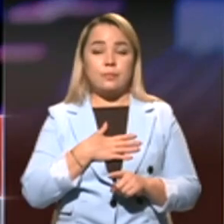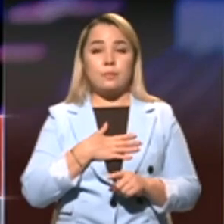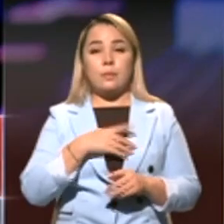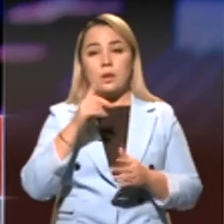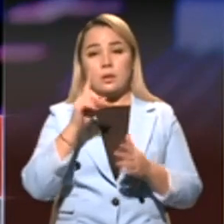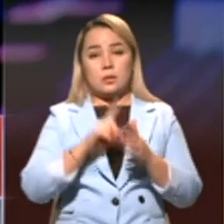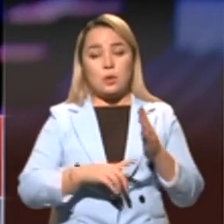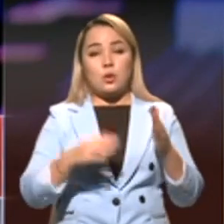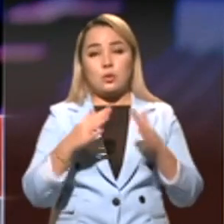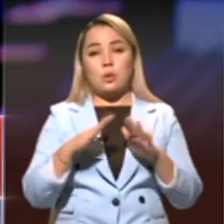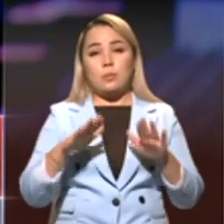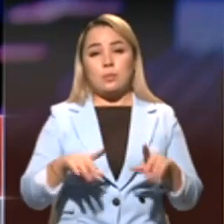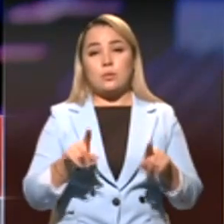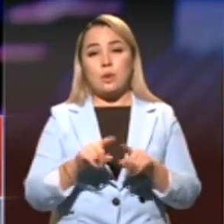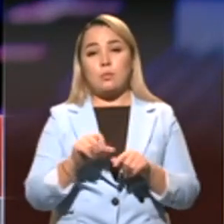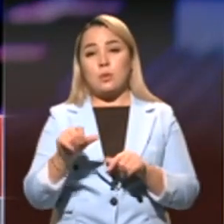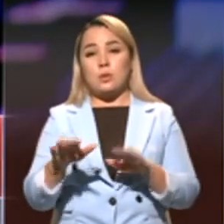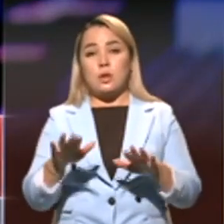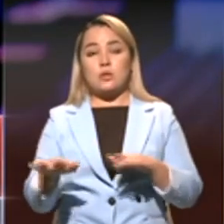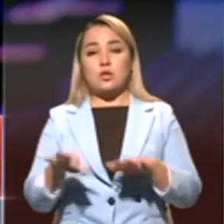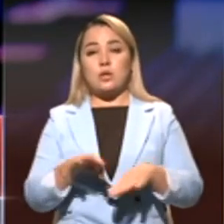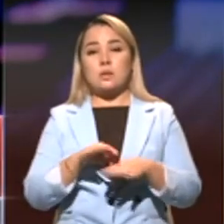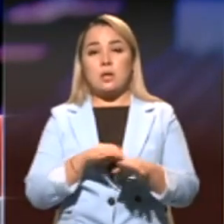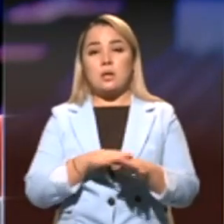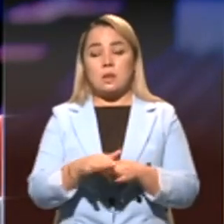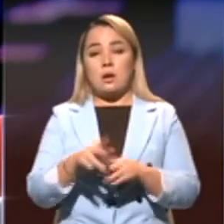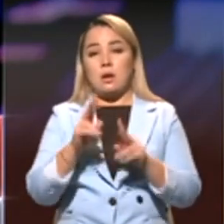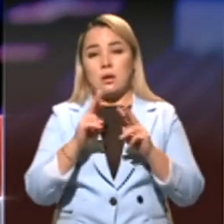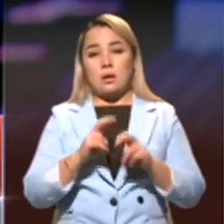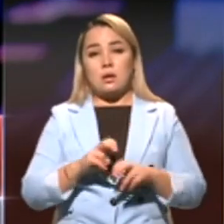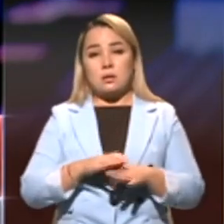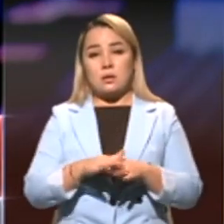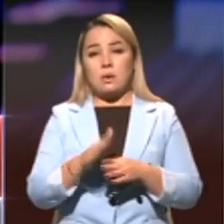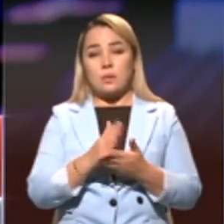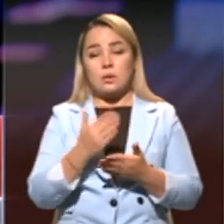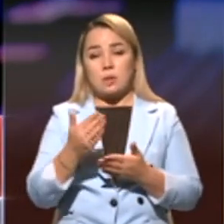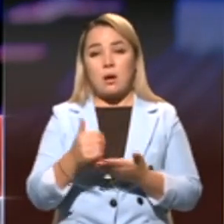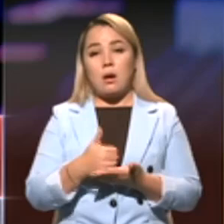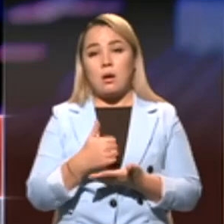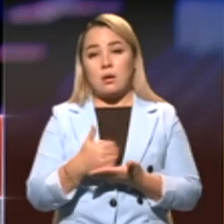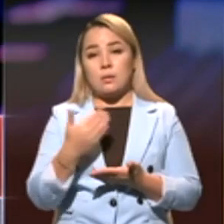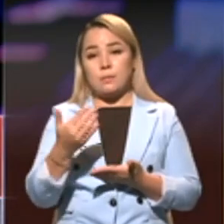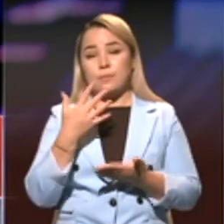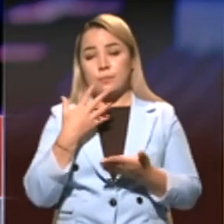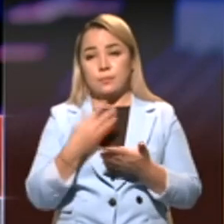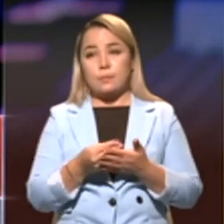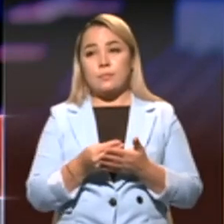ғибадат үйлерінен бөлек жерлерде діни шаралар өткізу қарастырылған. Ол әкімдікті